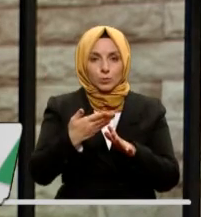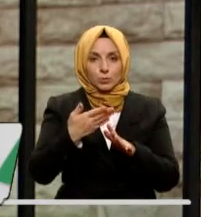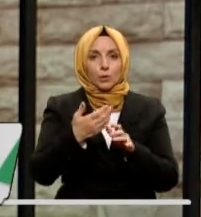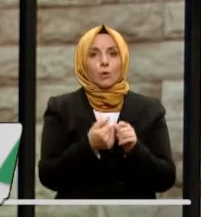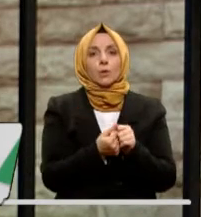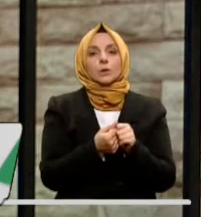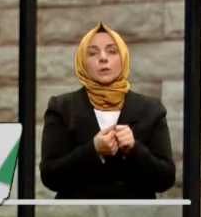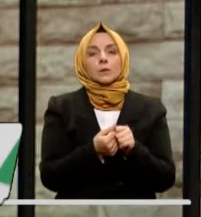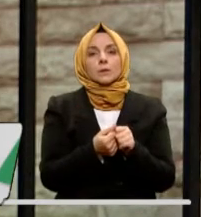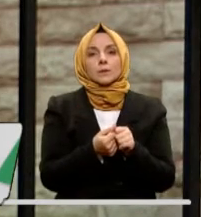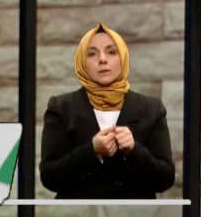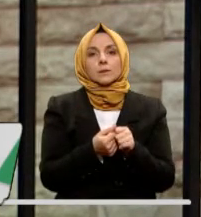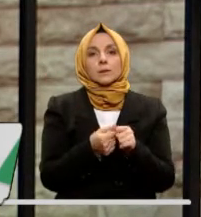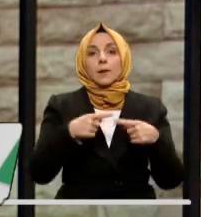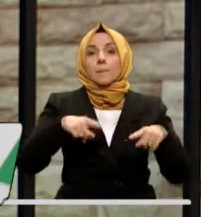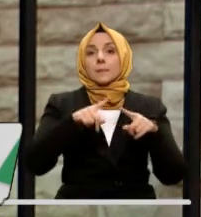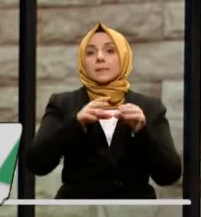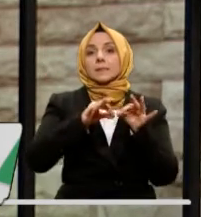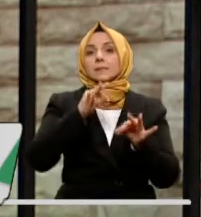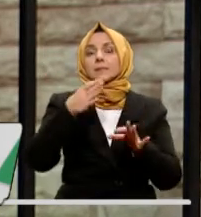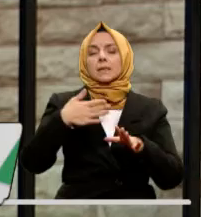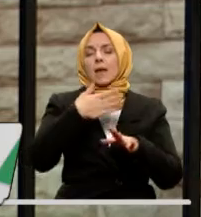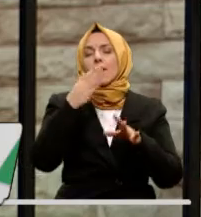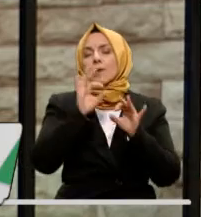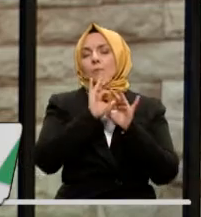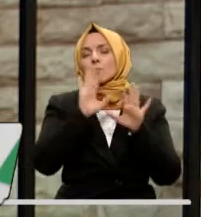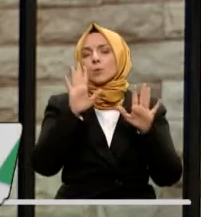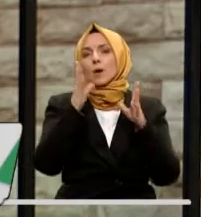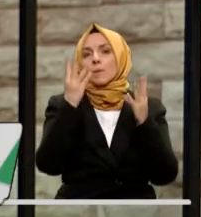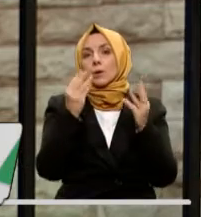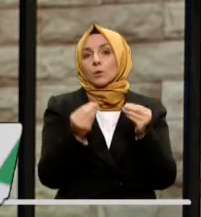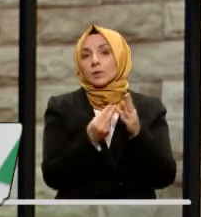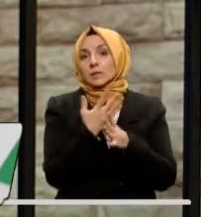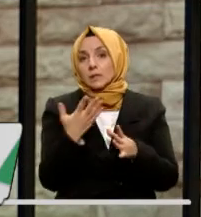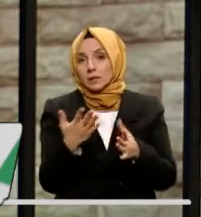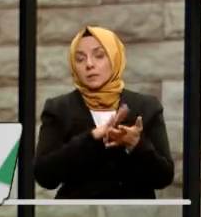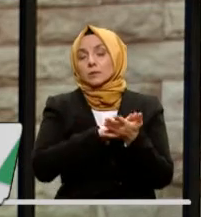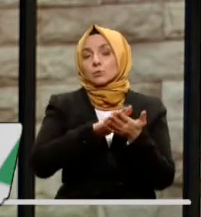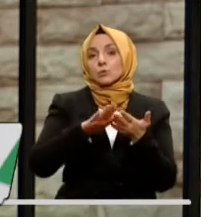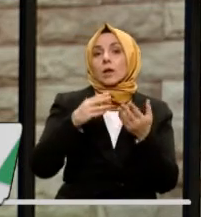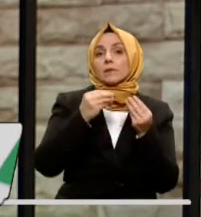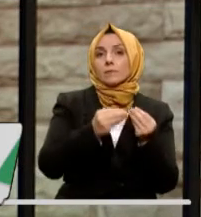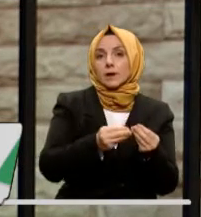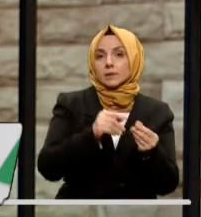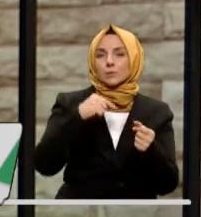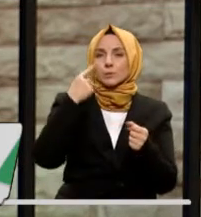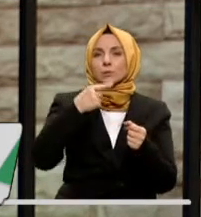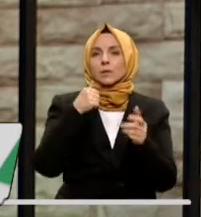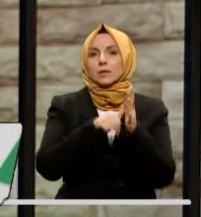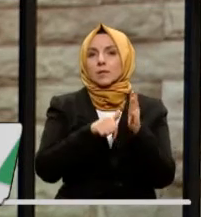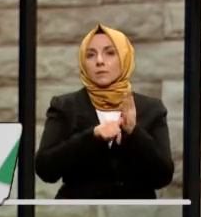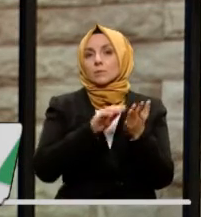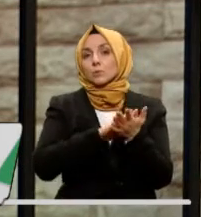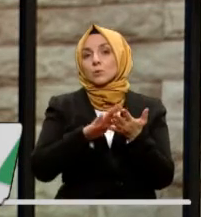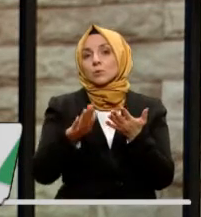wifi ahsen-i takvim buyuruyor biz İnsanı en mükemmel şekilde yaratık düzenledik Dolayısıyla takvimde